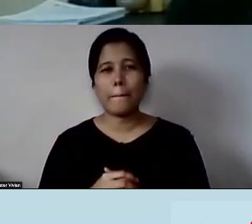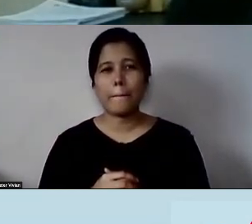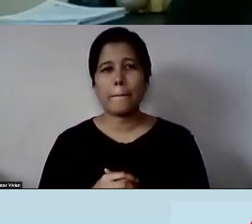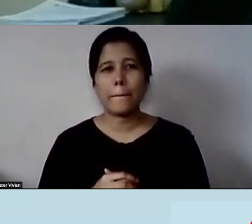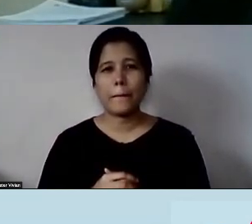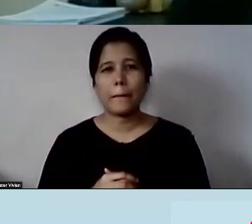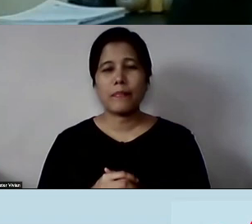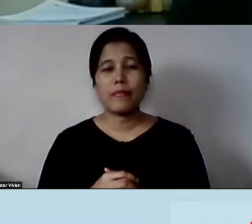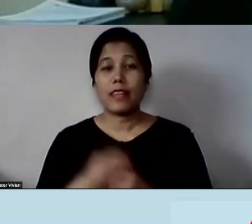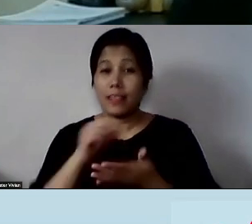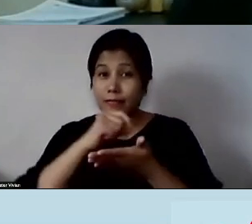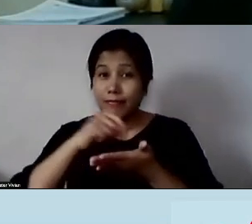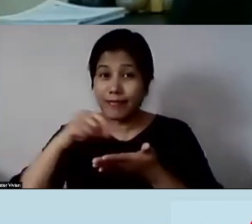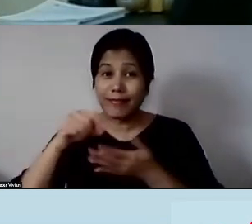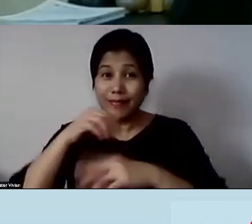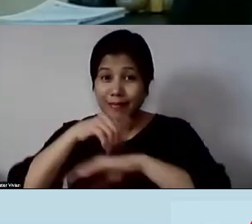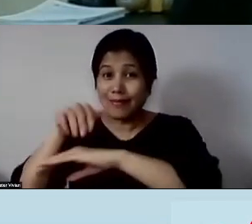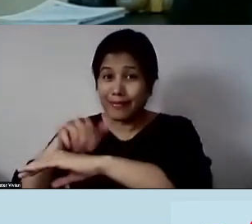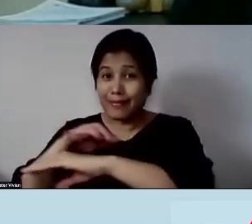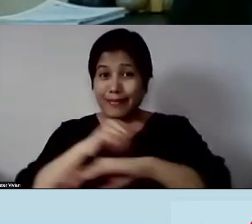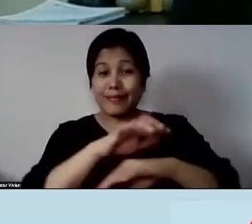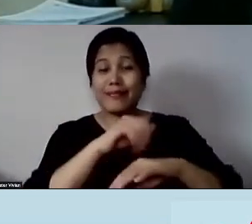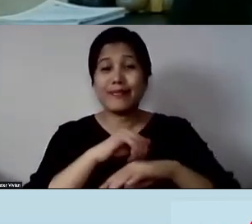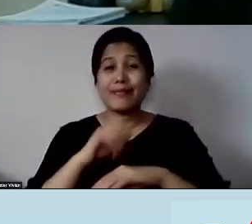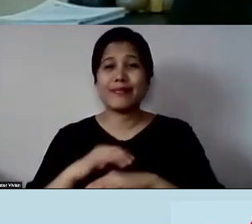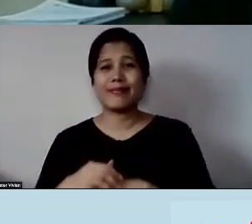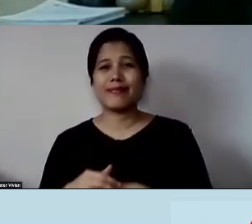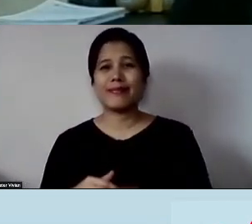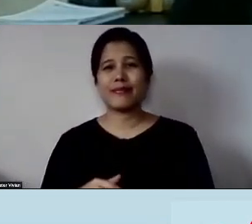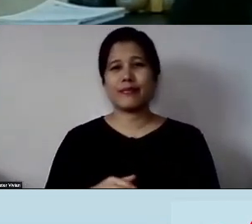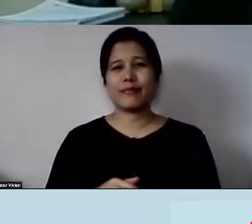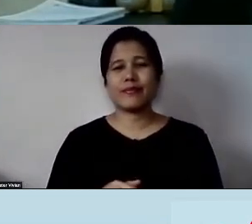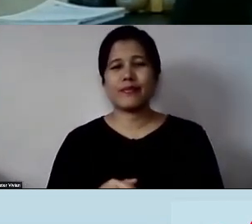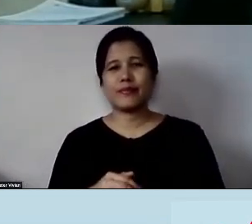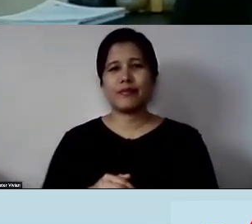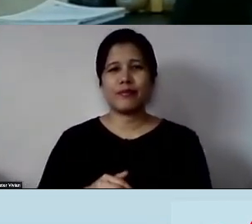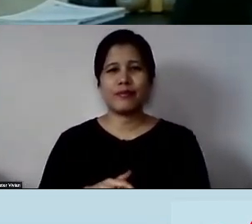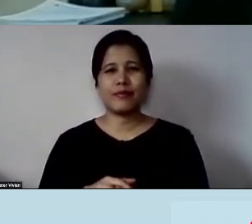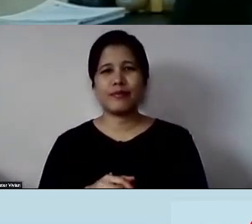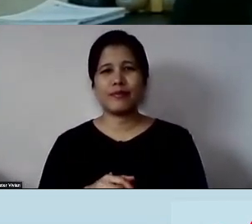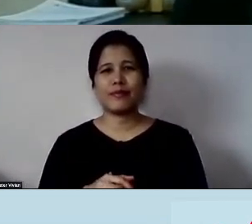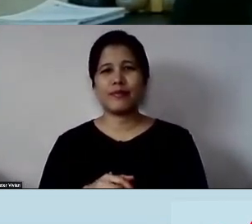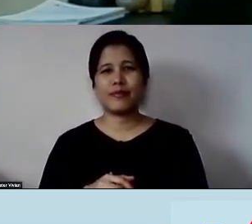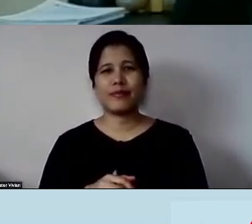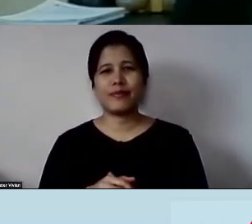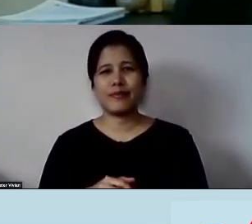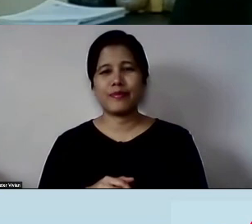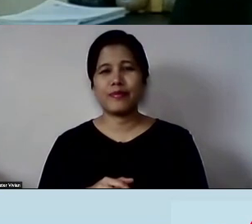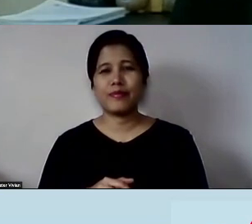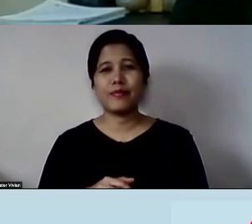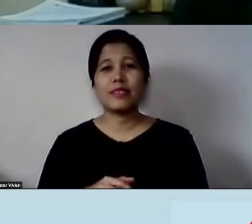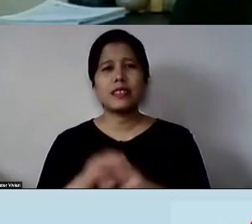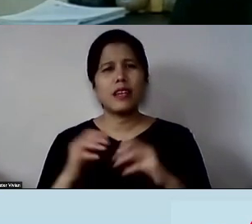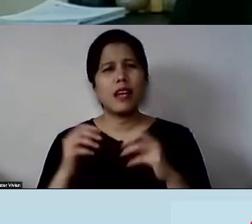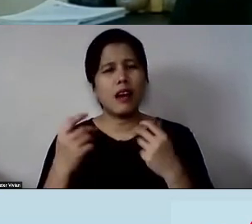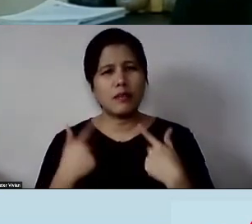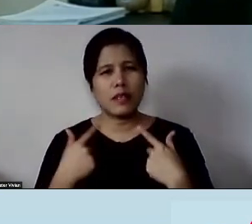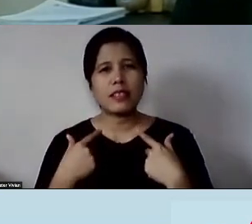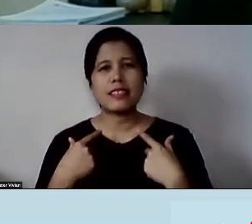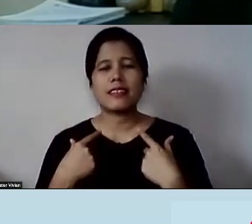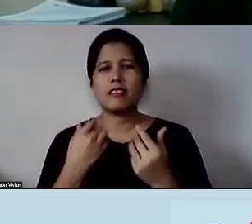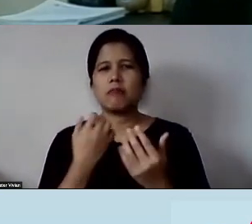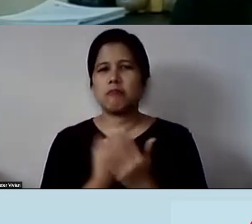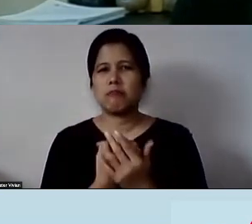Okay. Sulat-sulat lang naman yan. Wala naman tayong tapos eh. Kung gusto ninyo na magkaroon ng income dyan